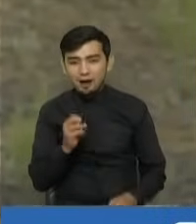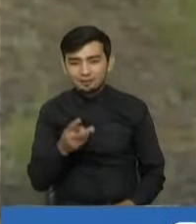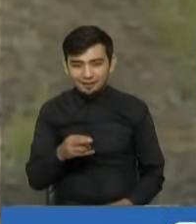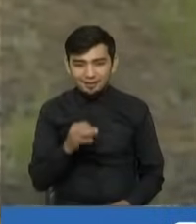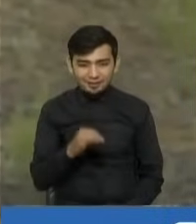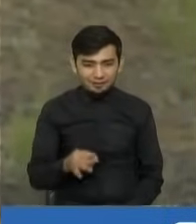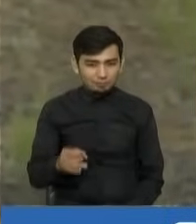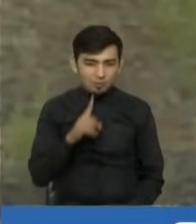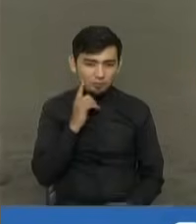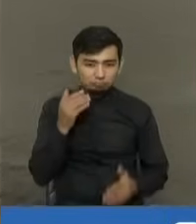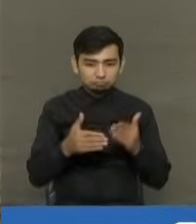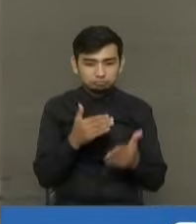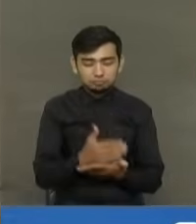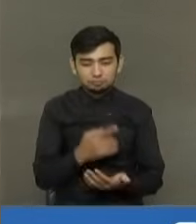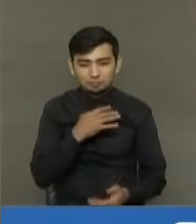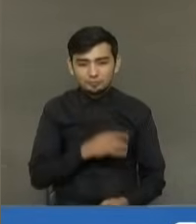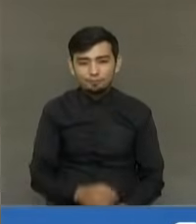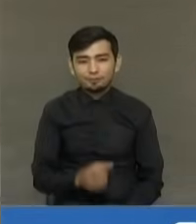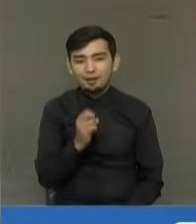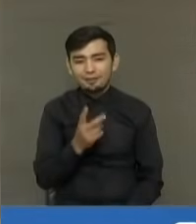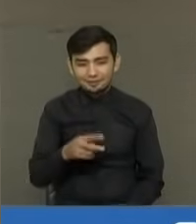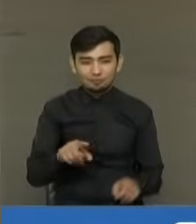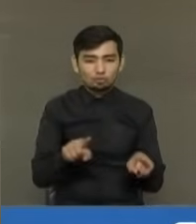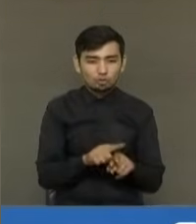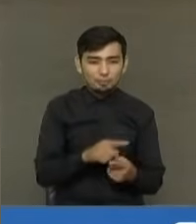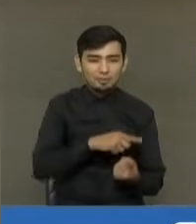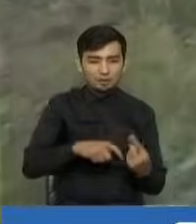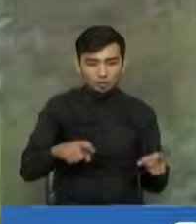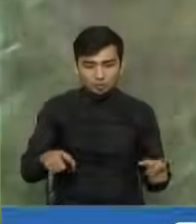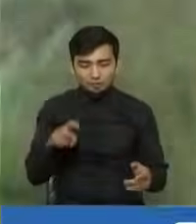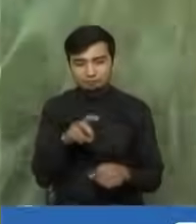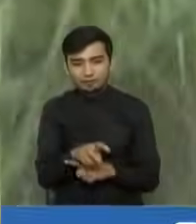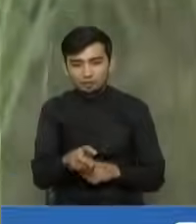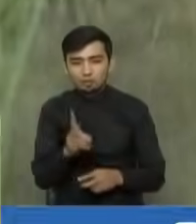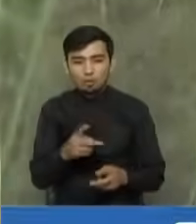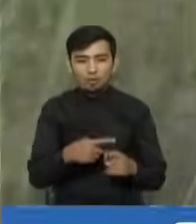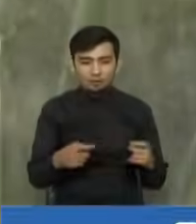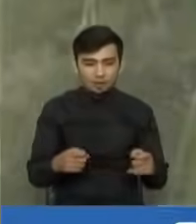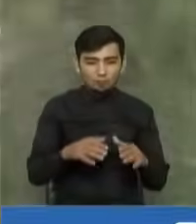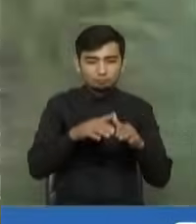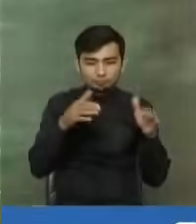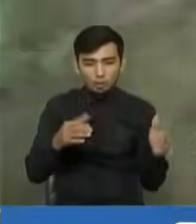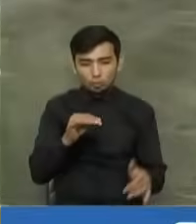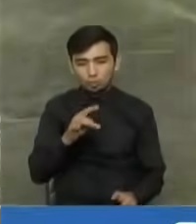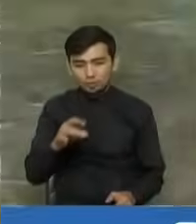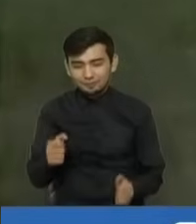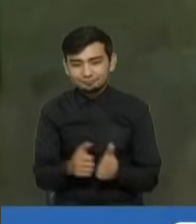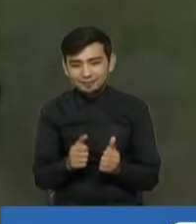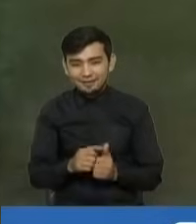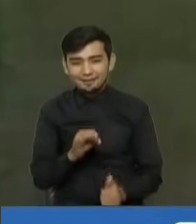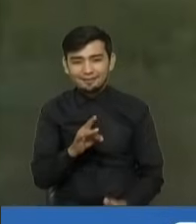вовлекается молодёжь к акции также присоединились предприниматели Чьи гостиницы и юрты располагаются на побережье